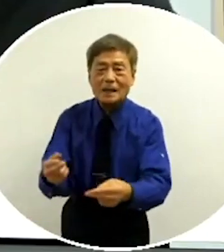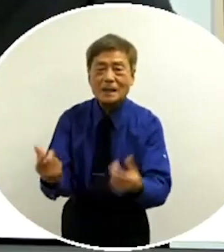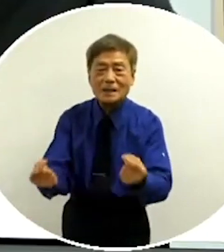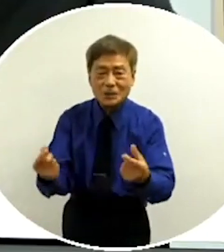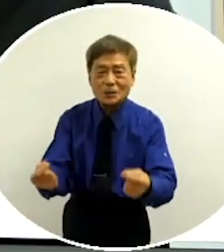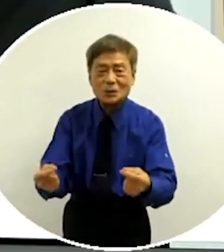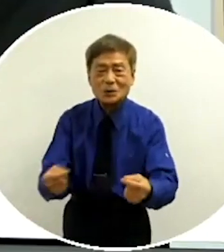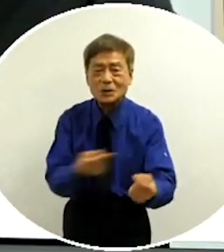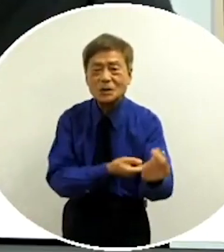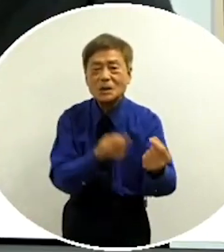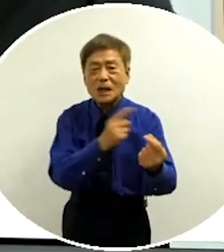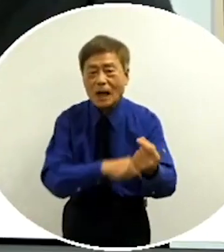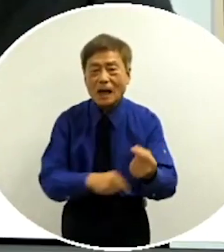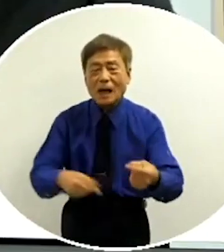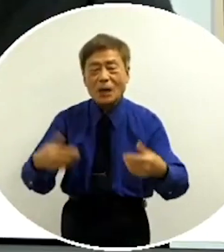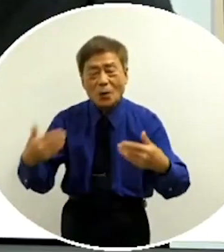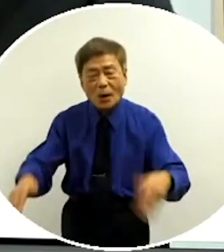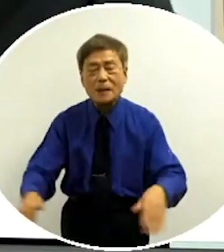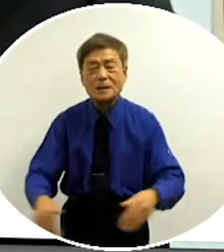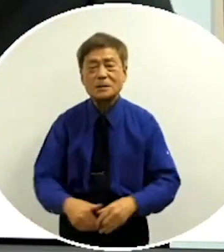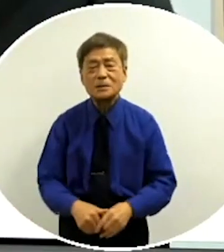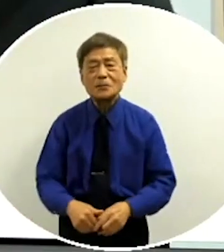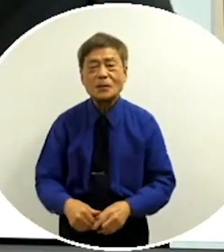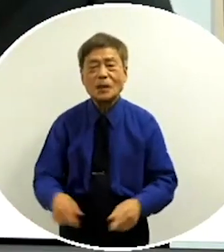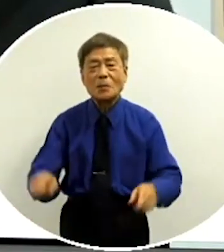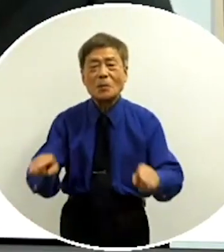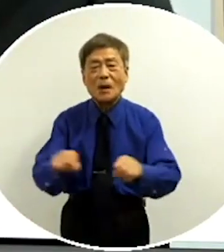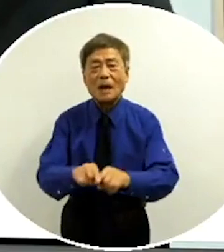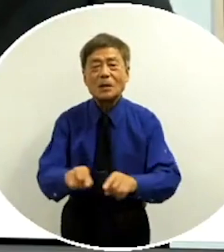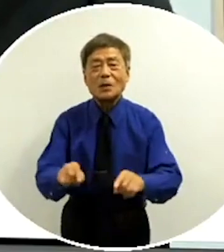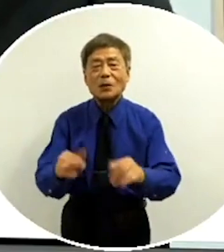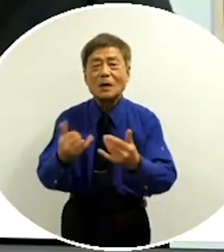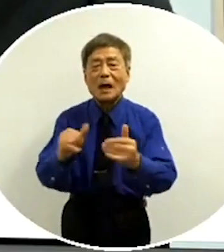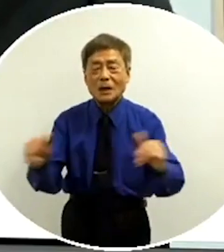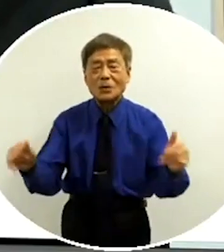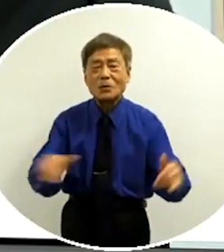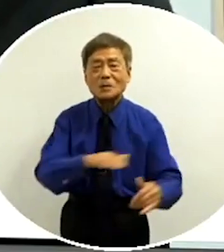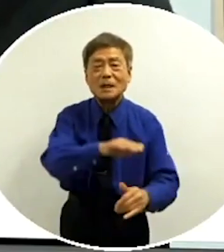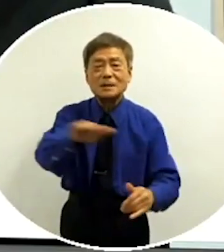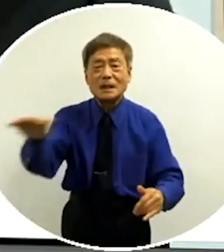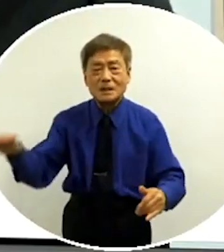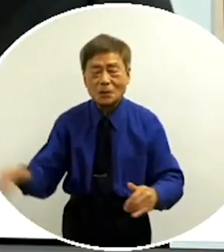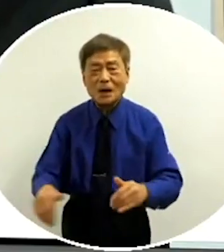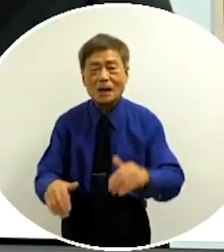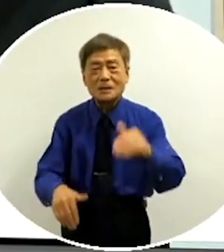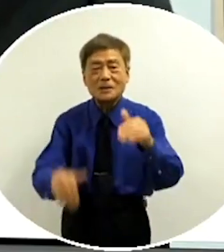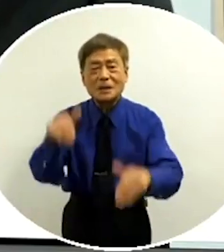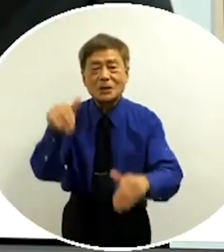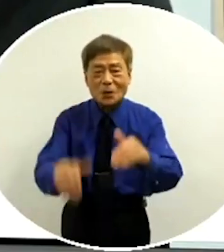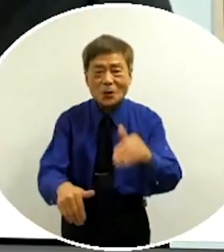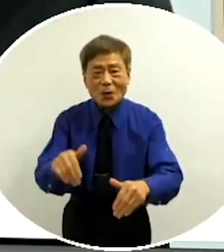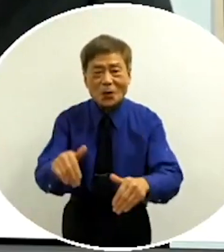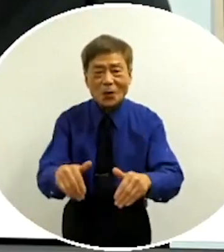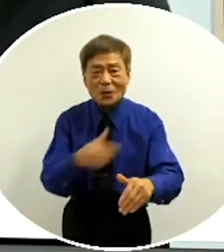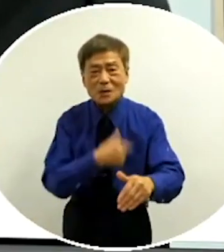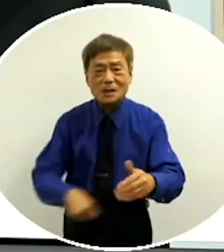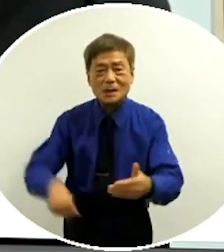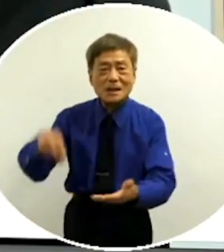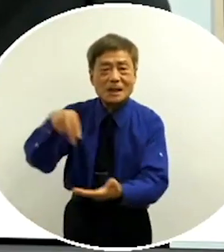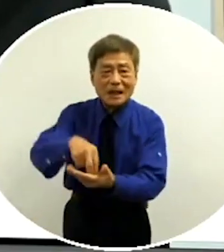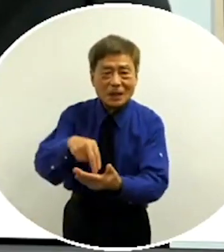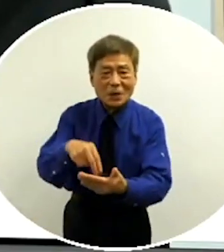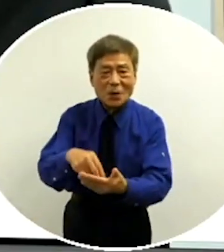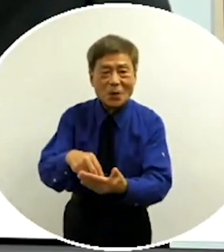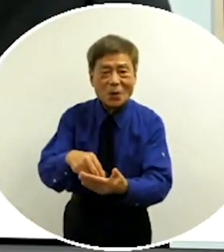つそれともう一つはパートナーズの皆様には例えばこれ党首選挙の投票券がないと聞いてるんですけれどもそれ